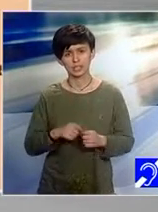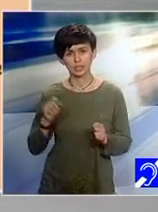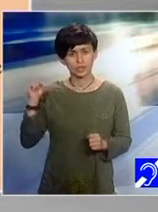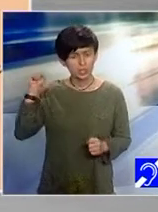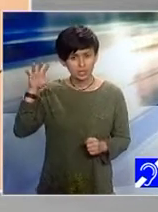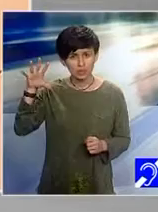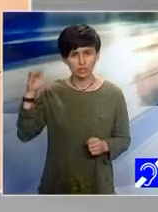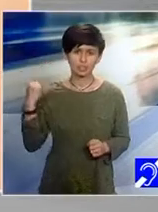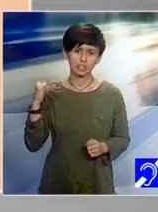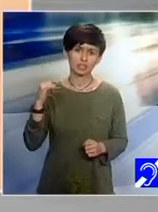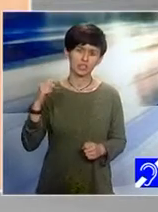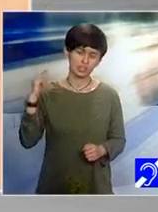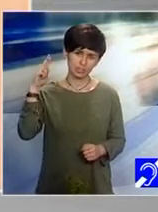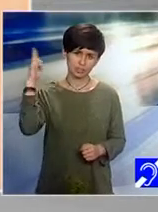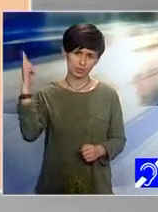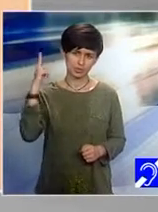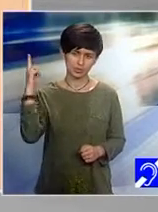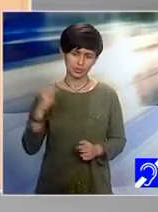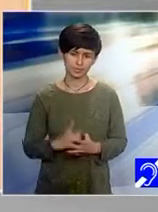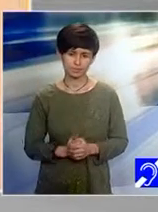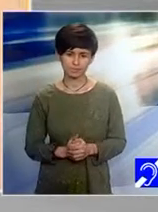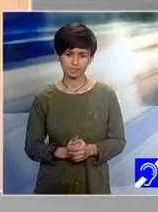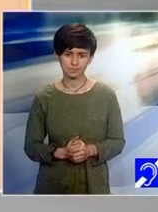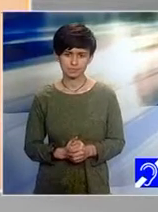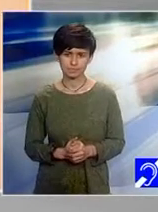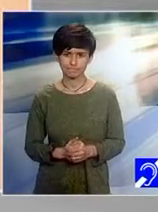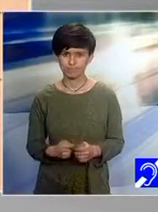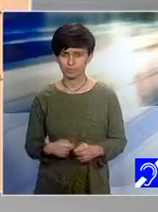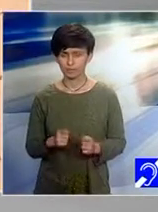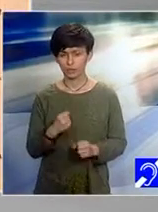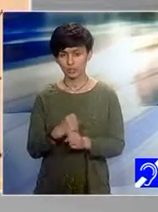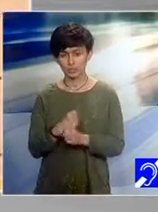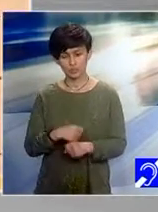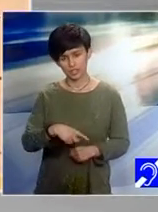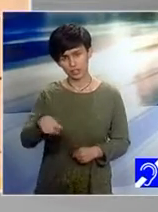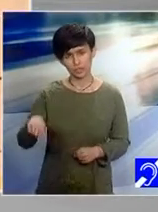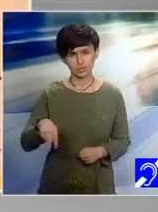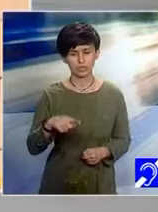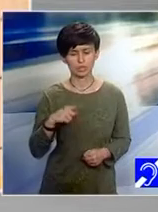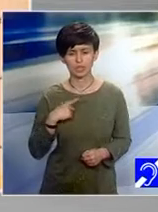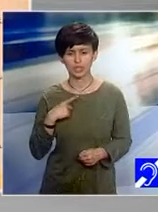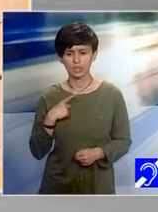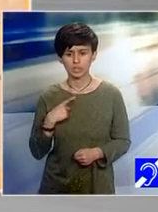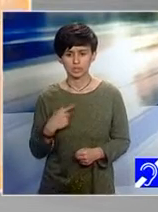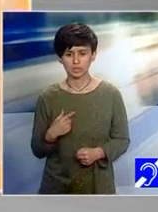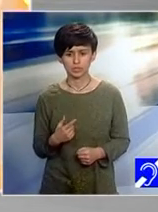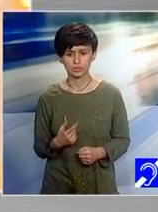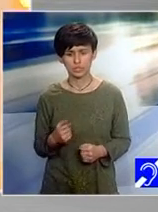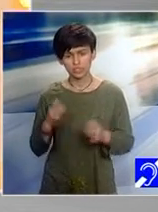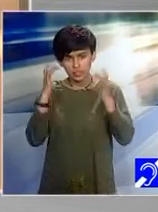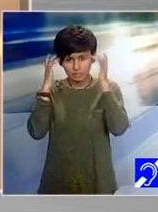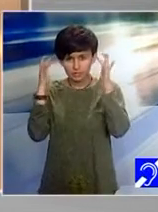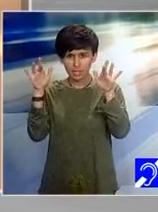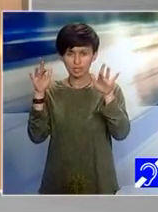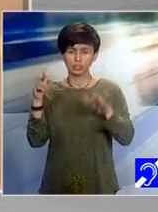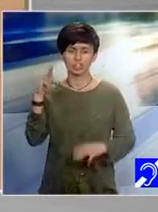mare și că realizările noastre există ca niște daruri